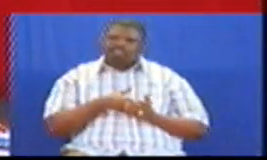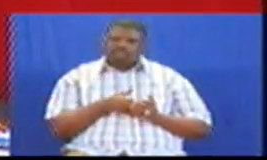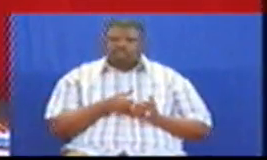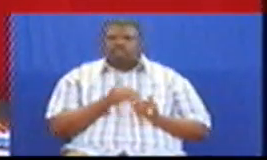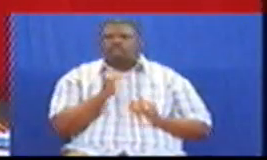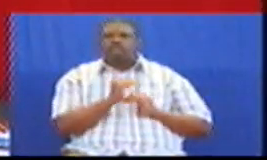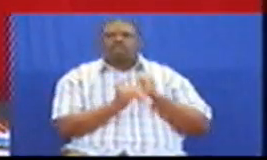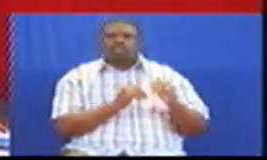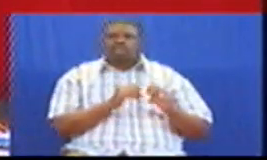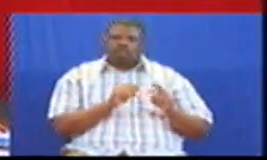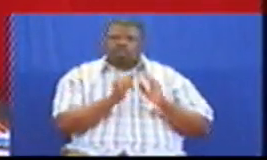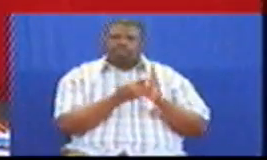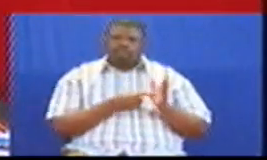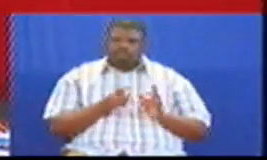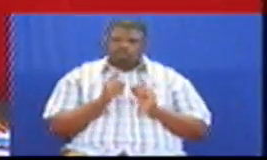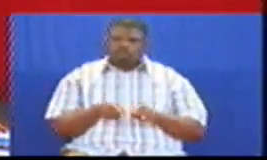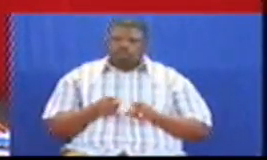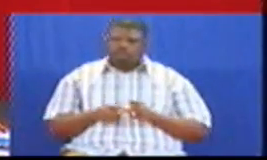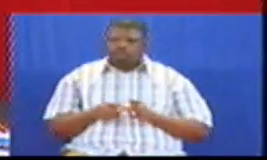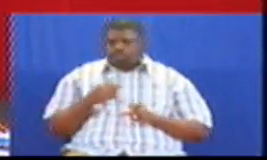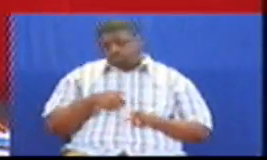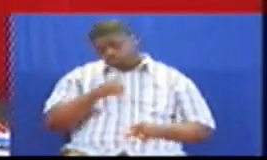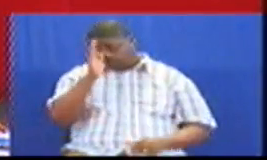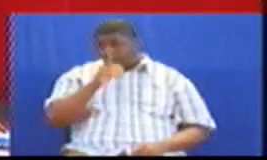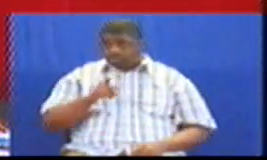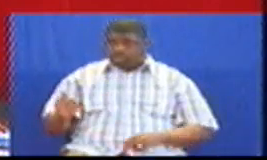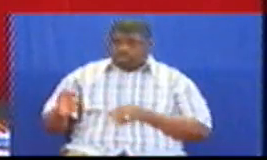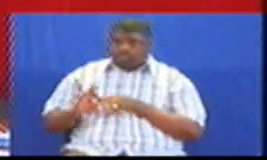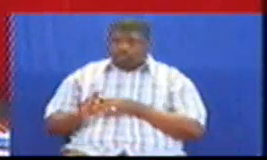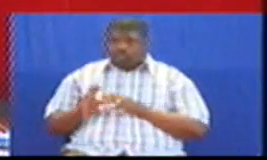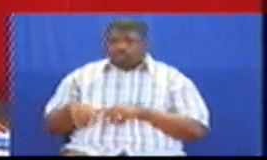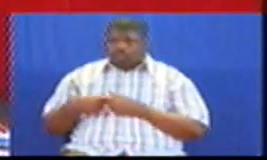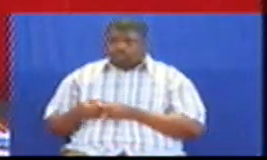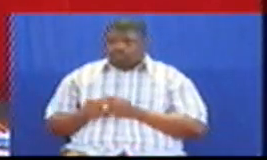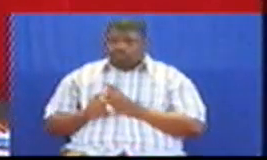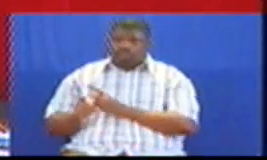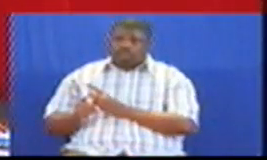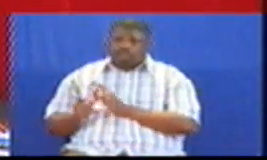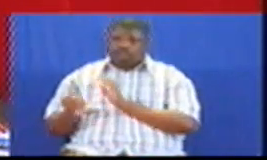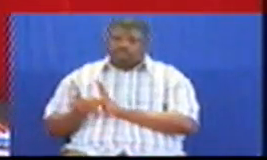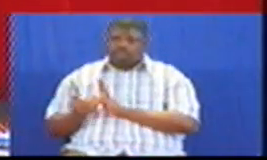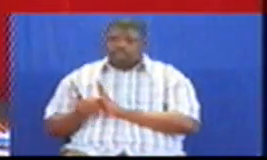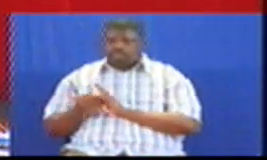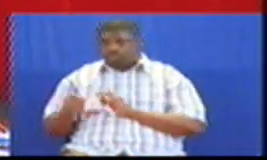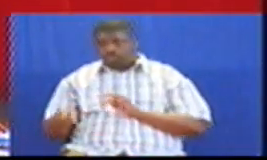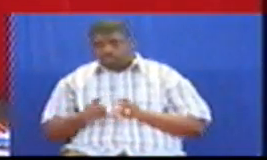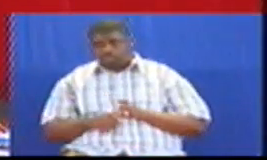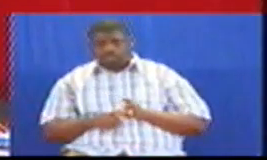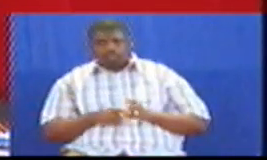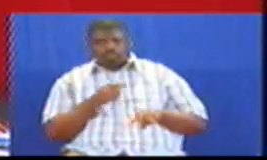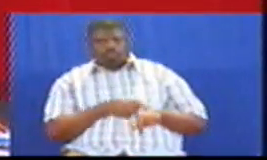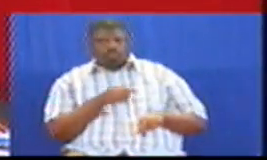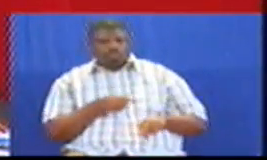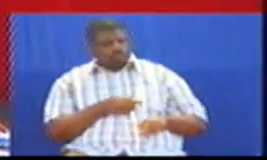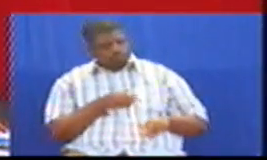au ana qualifications za kuweza kuwa associate professor, lakini pia amepractice sheria kama wakili kwa muda uliotajwa